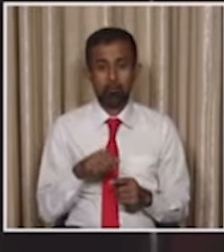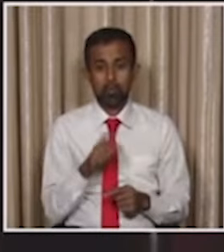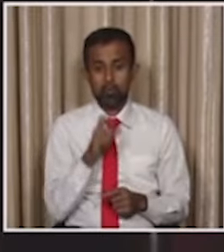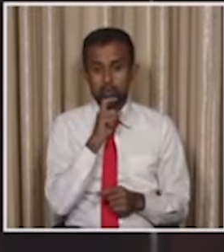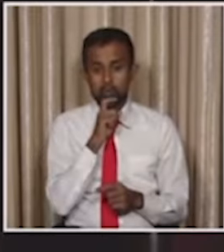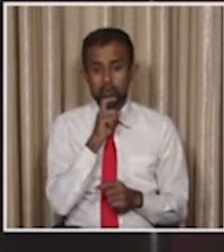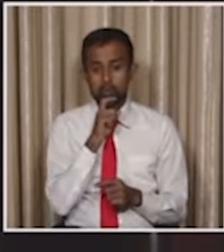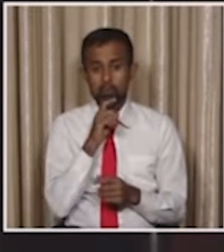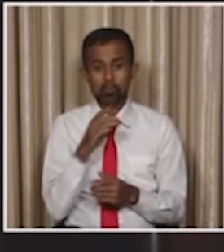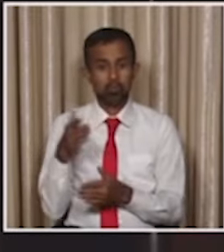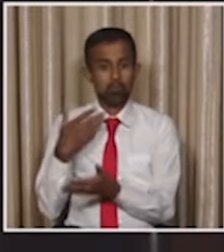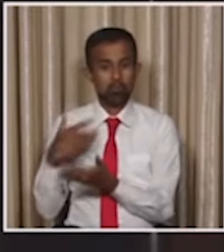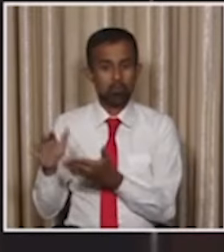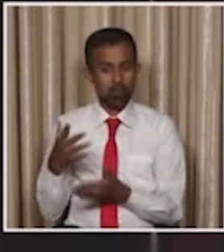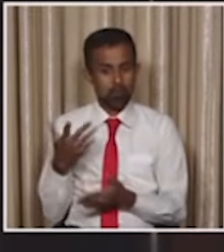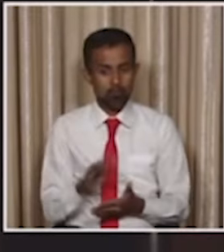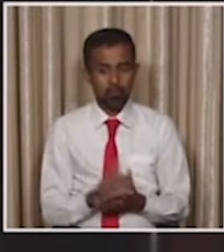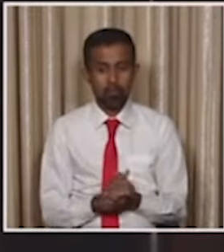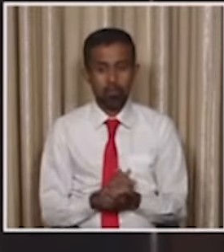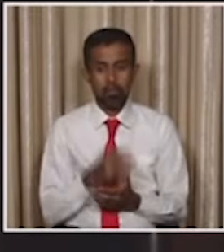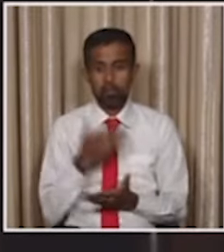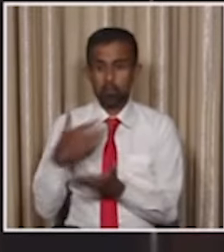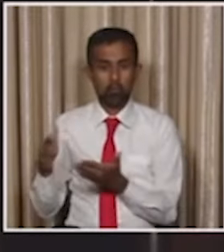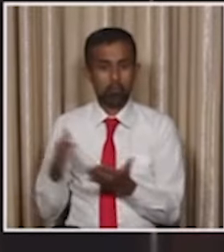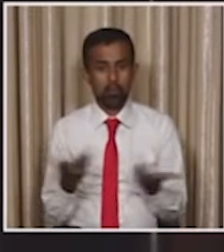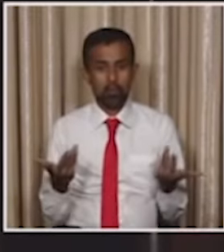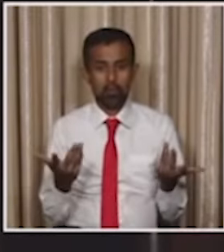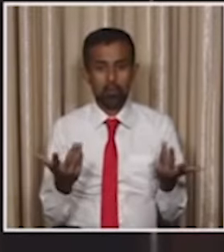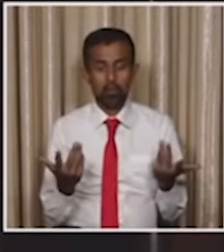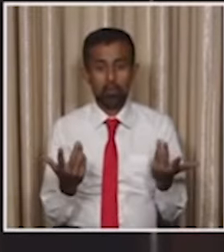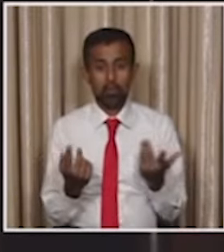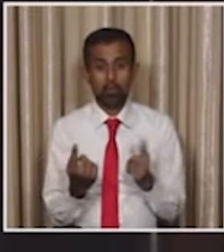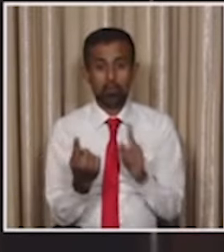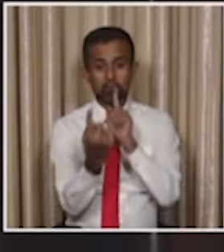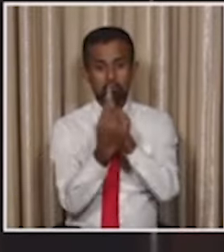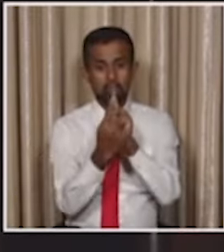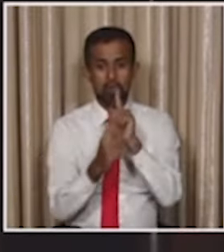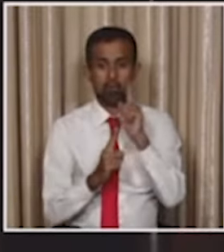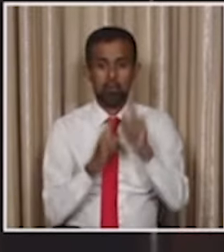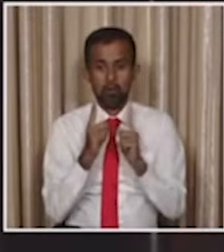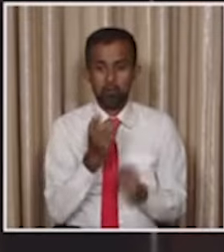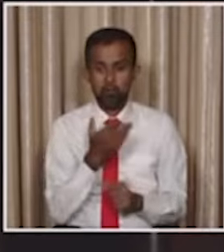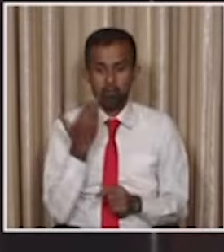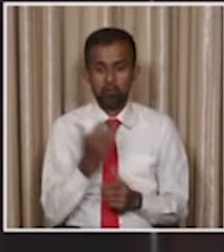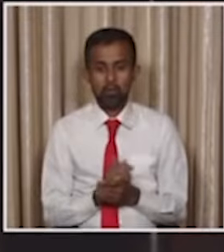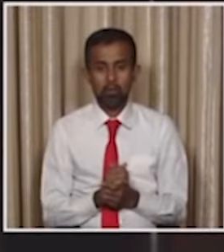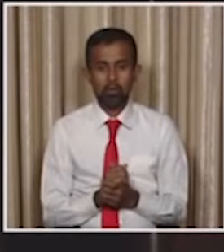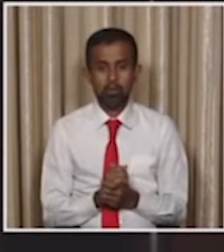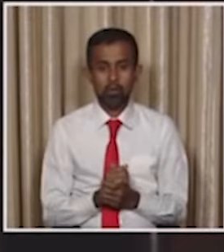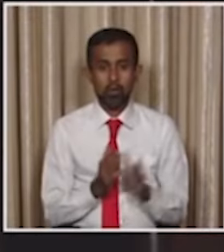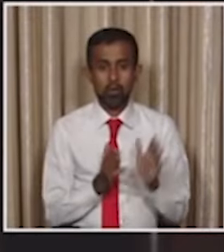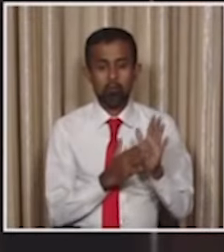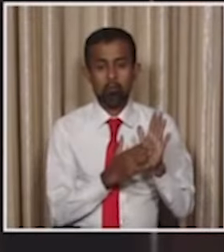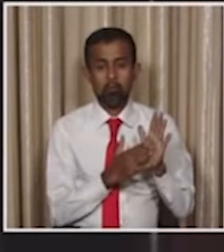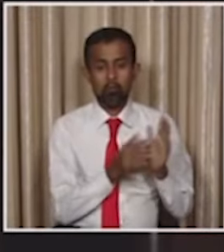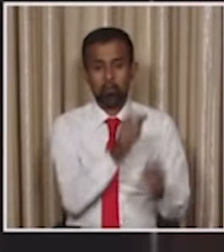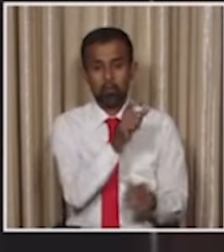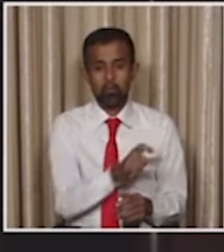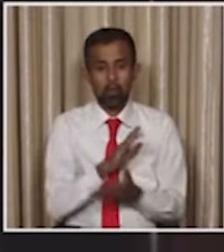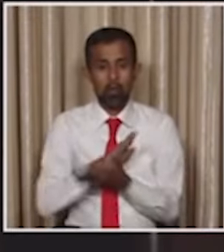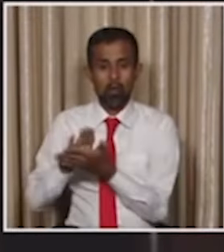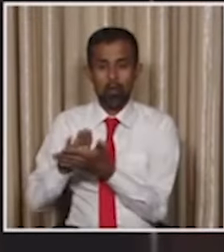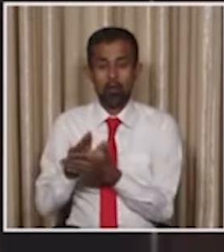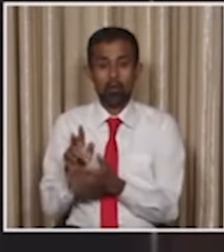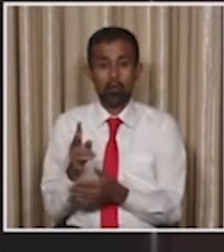හරහා ඉවත් කරා. ඉවත් කළේ නැතිනම් මේක මූණට මූණ තියලා අපිට කතා කරන්න තිබ්බා. මොකද්ද මනුෂ්‍ය නානායකකාරයි හරින්